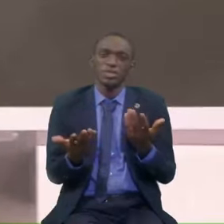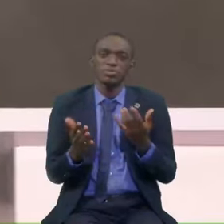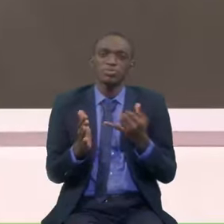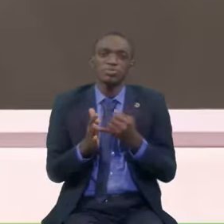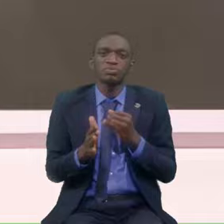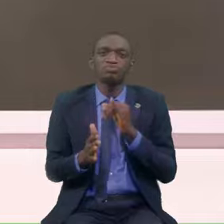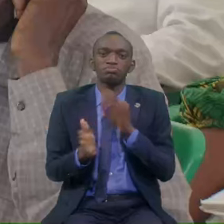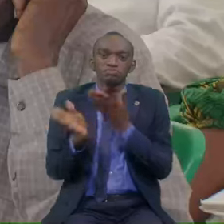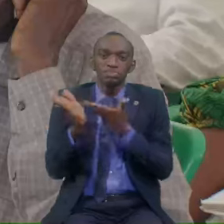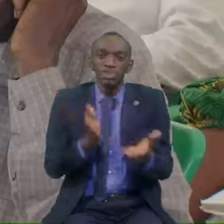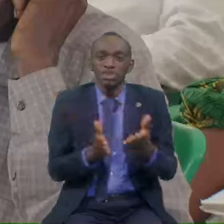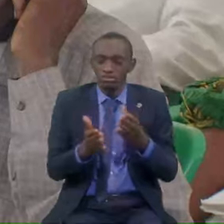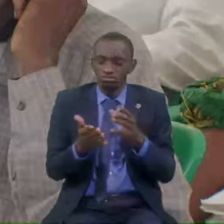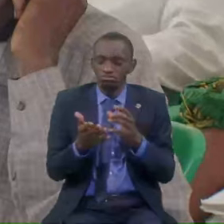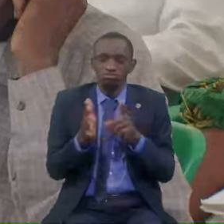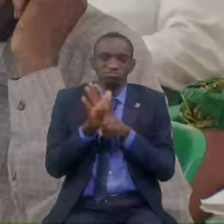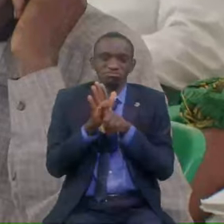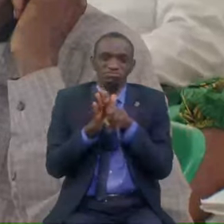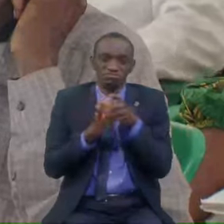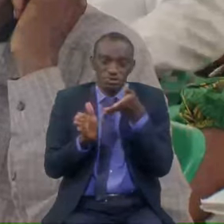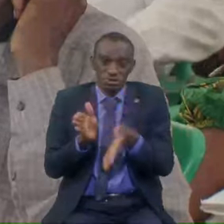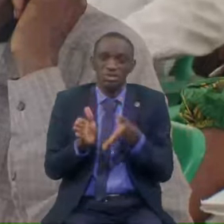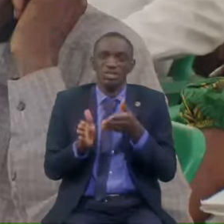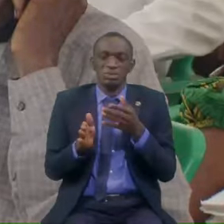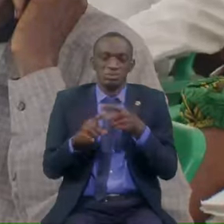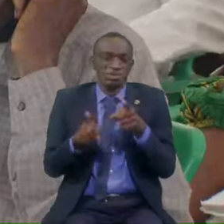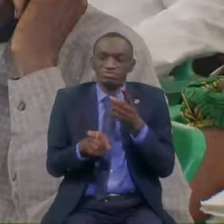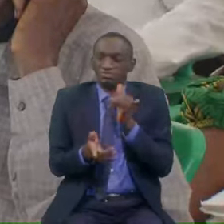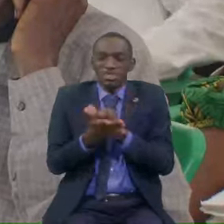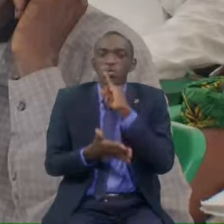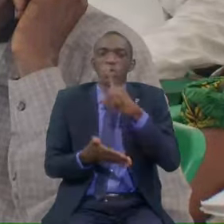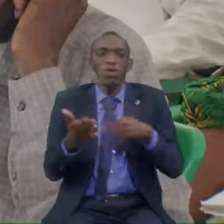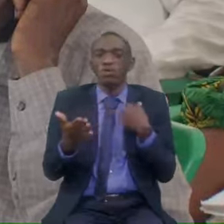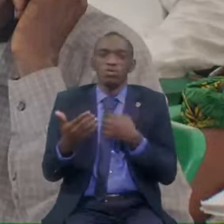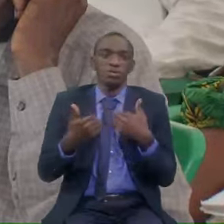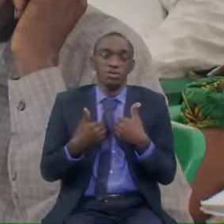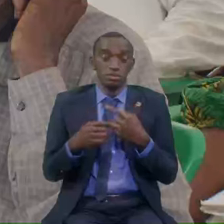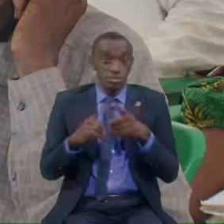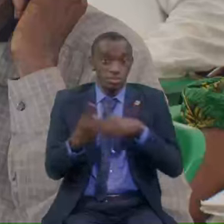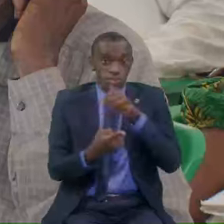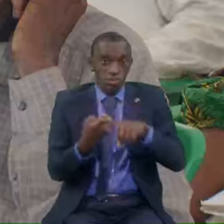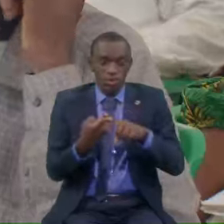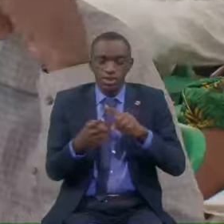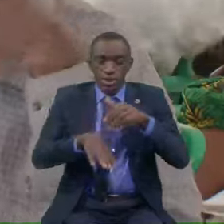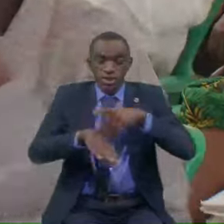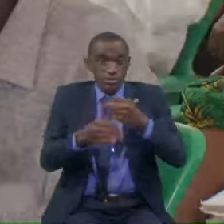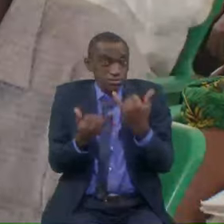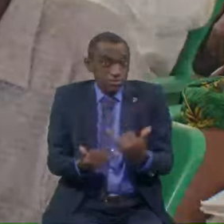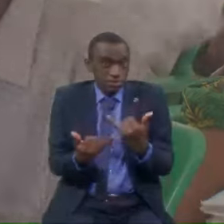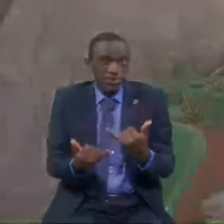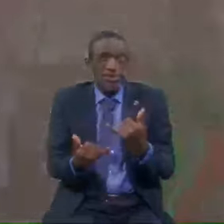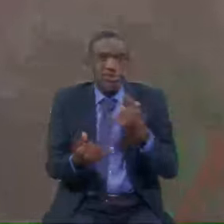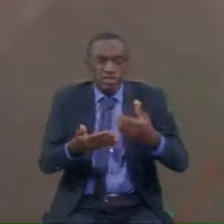Et ça donne déjà des vers. Mais, au présent, quand une nouvelle onction